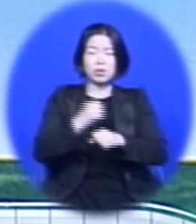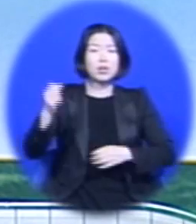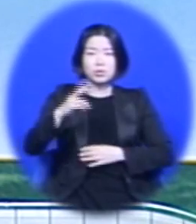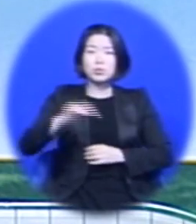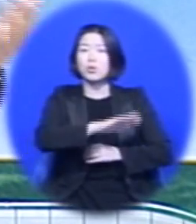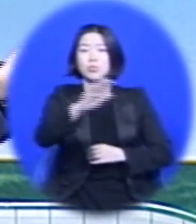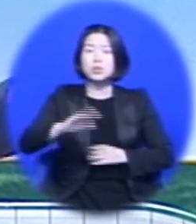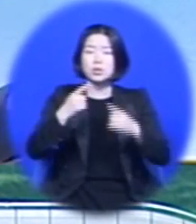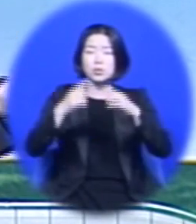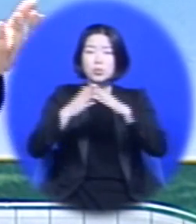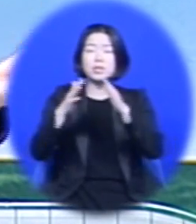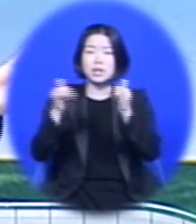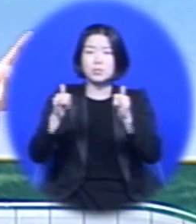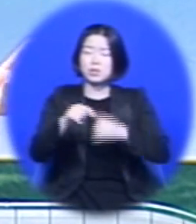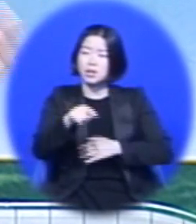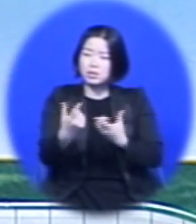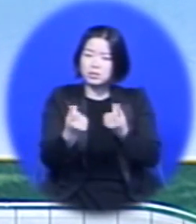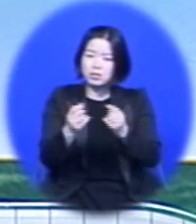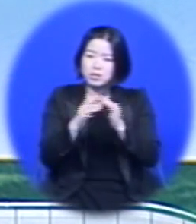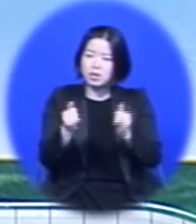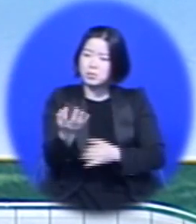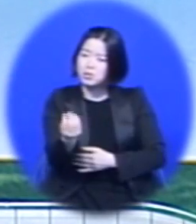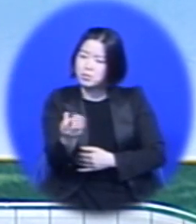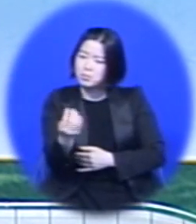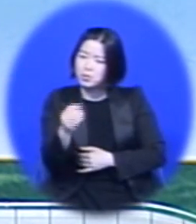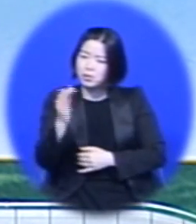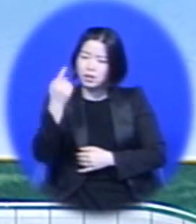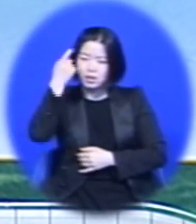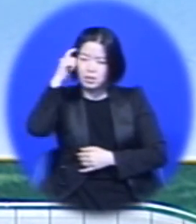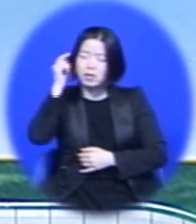교인들 중에 실제로 그와 같은 분이 몇이나 될까 하는 생각을 해보았습니다.